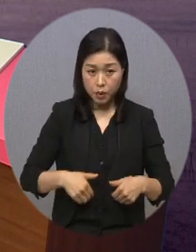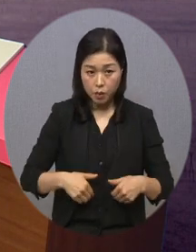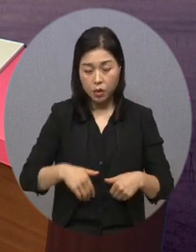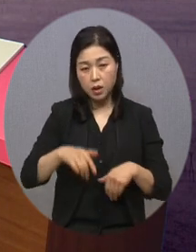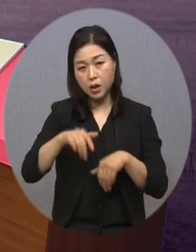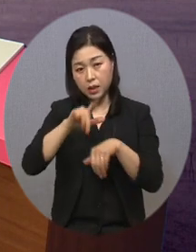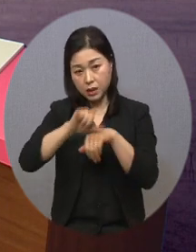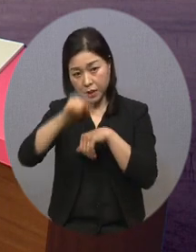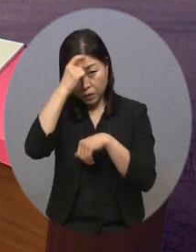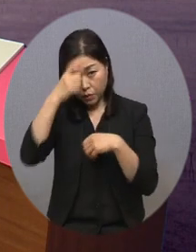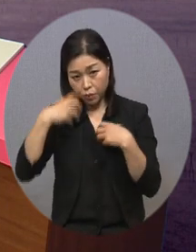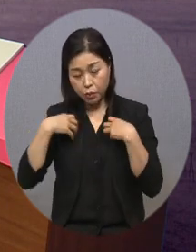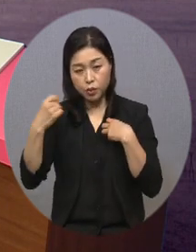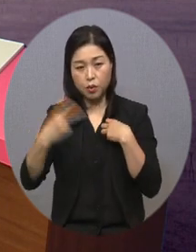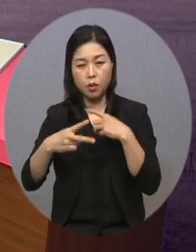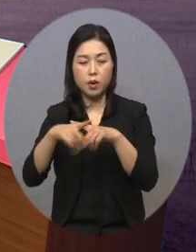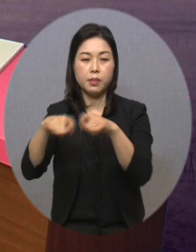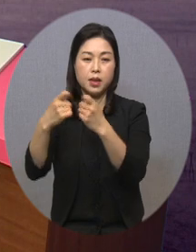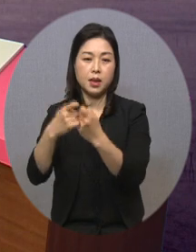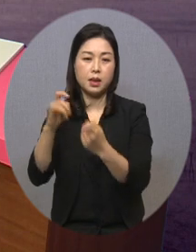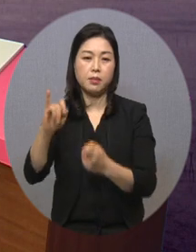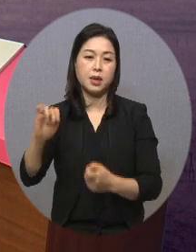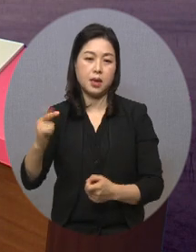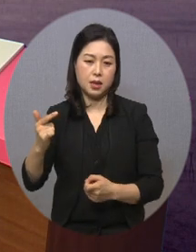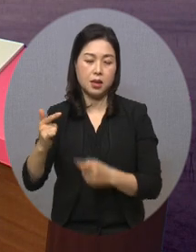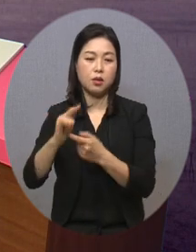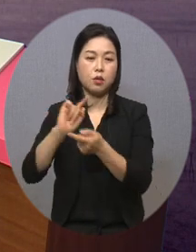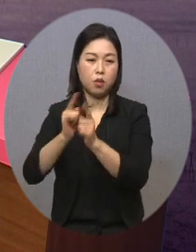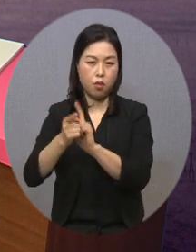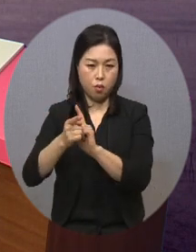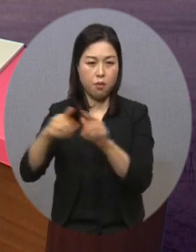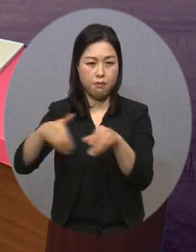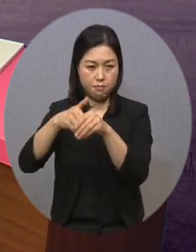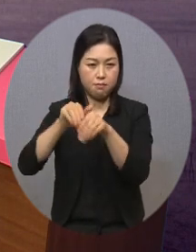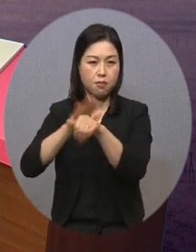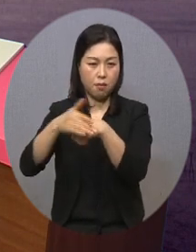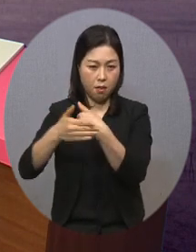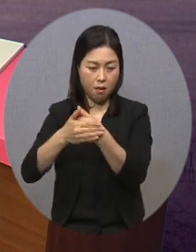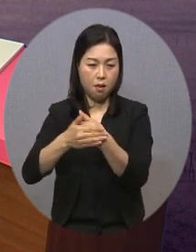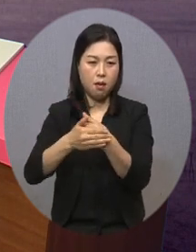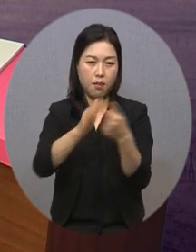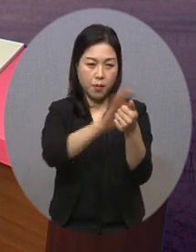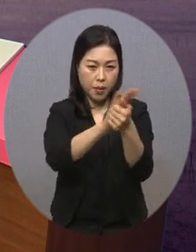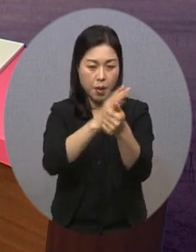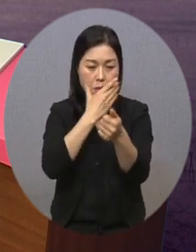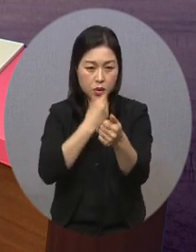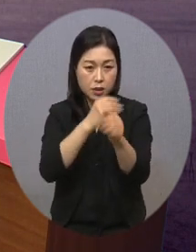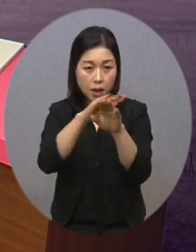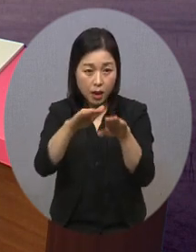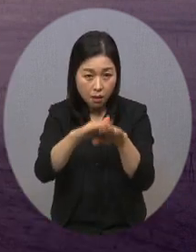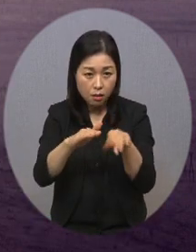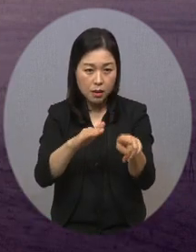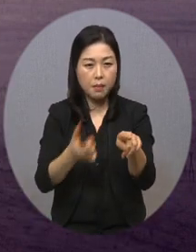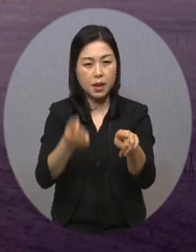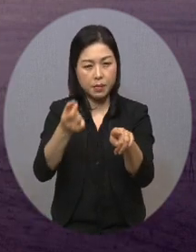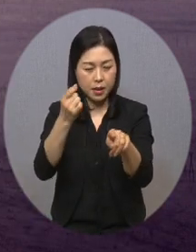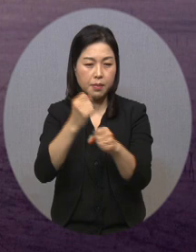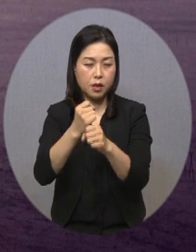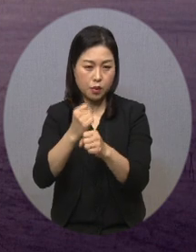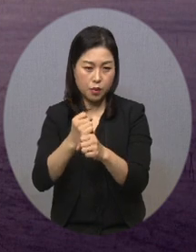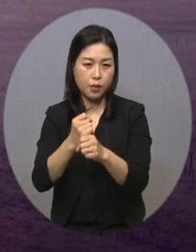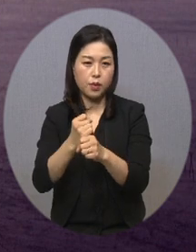지방정부와 우리 민간 영역이 협력을 해서 돌봄과 복지 대책들이 좀 시급히